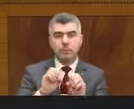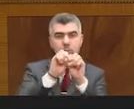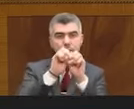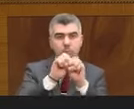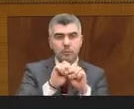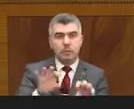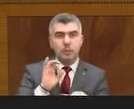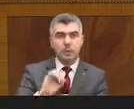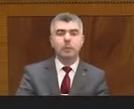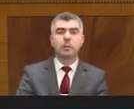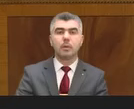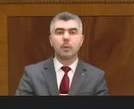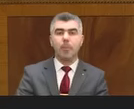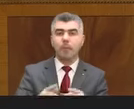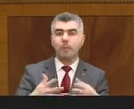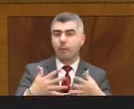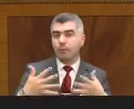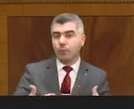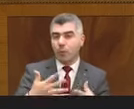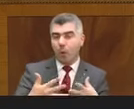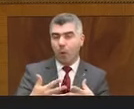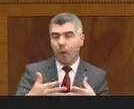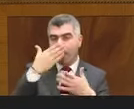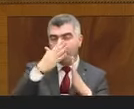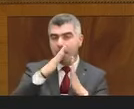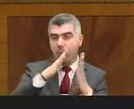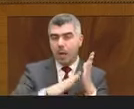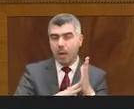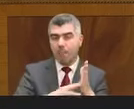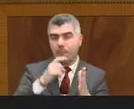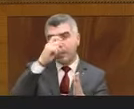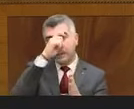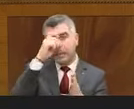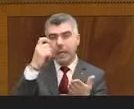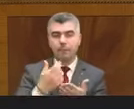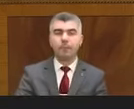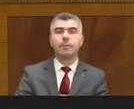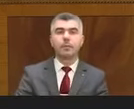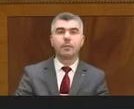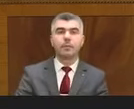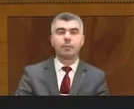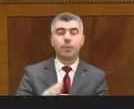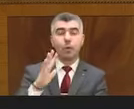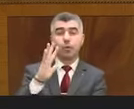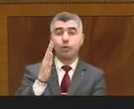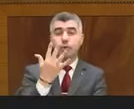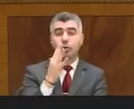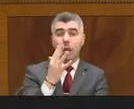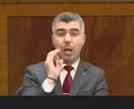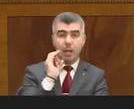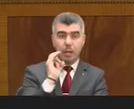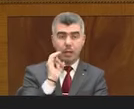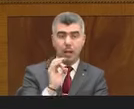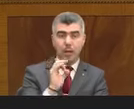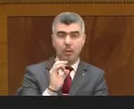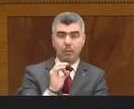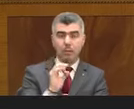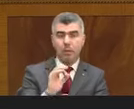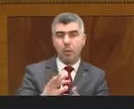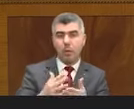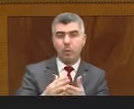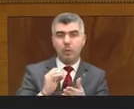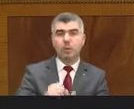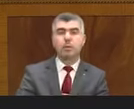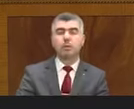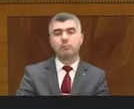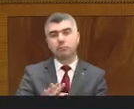الحاجيات نتاع السوق الوطنيه لموسم الصيف. ما يخص الاشجار المثمره، حاله الاشجار المثمره خصوصا